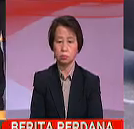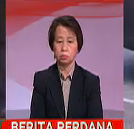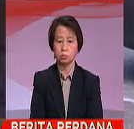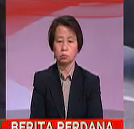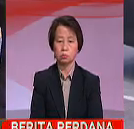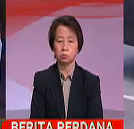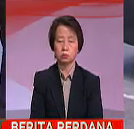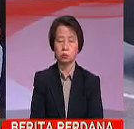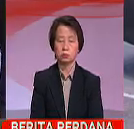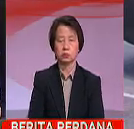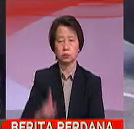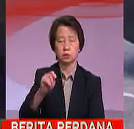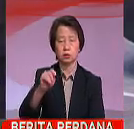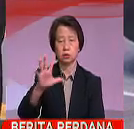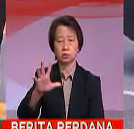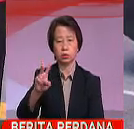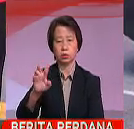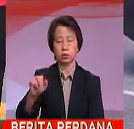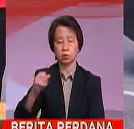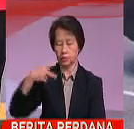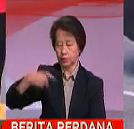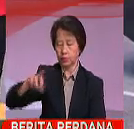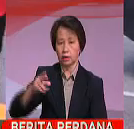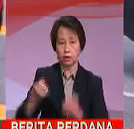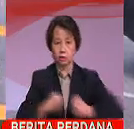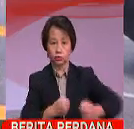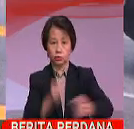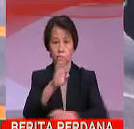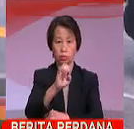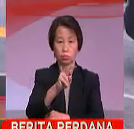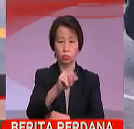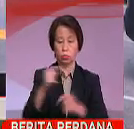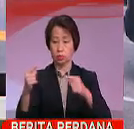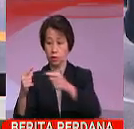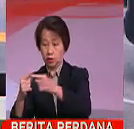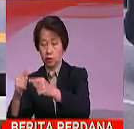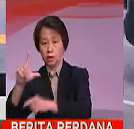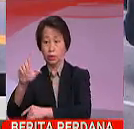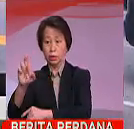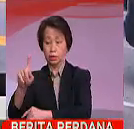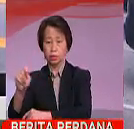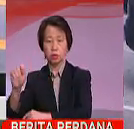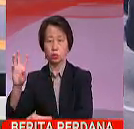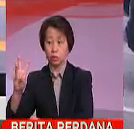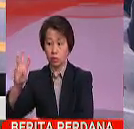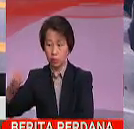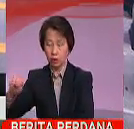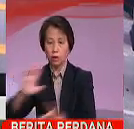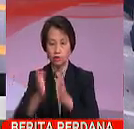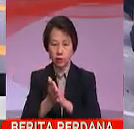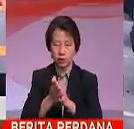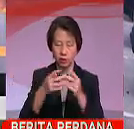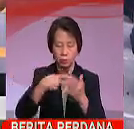Laluan T252 yang menghubungkan PPR Sungai Bonus ke stesen LRT Wangsa Maju ini akan menjadi projek